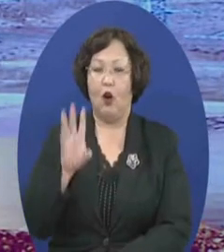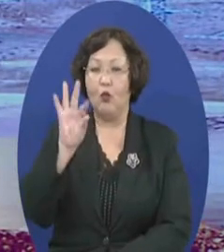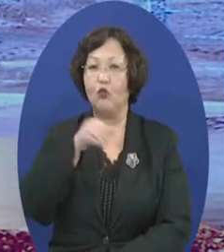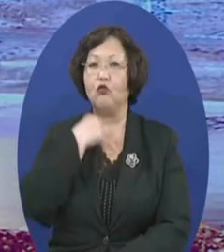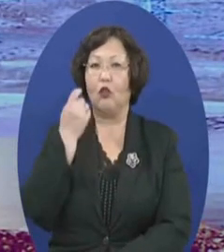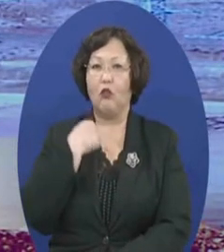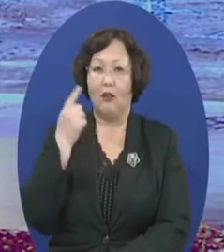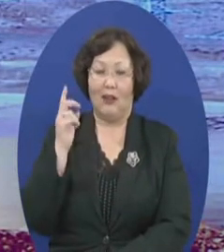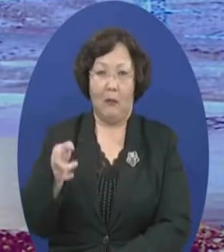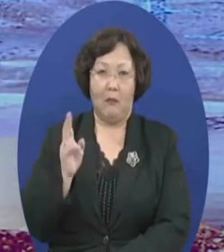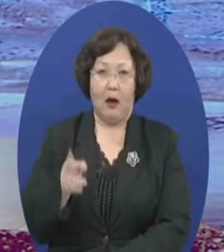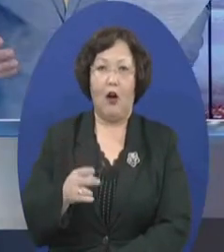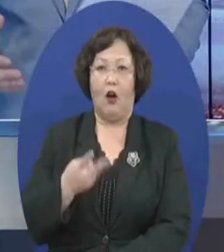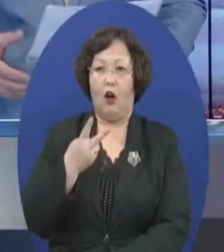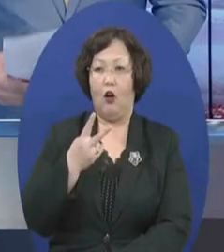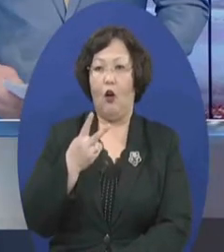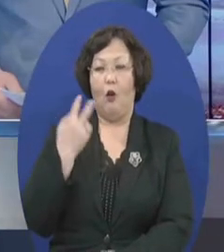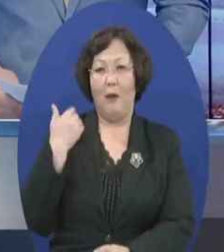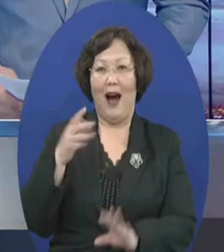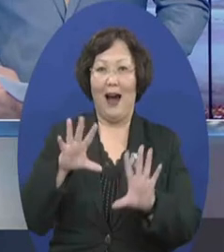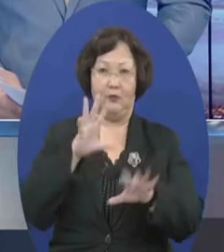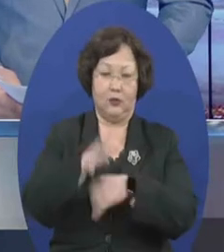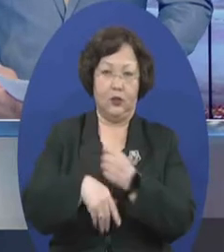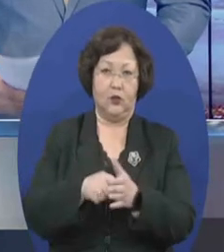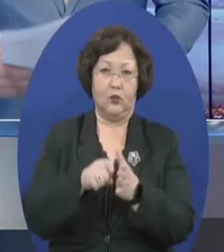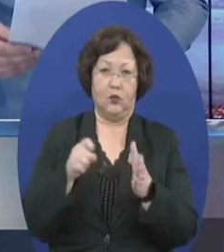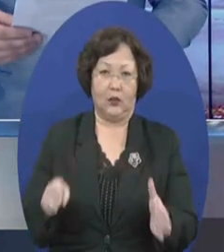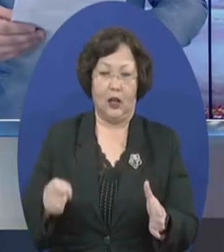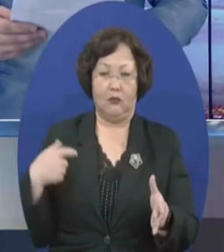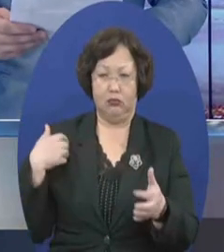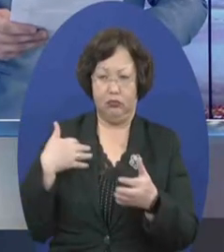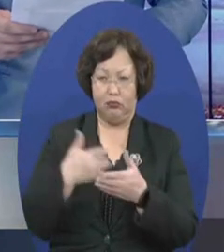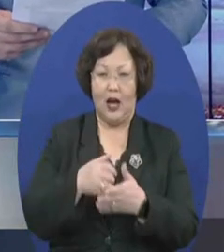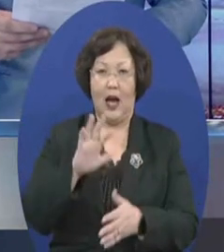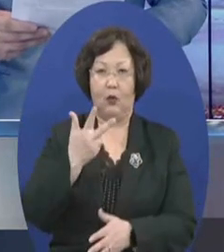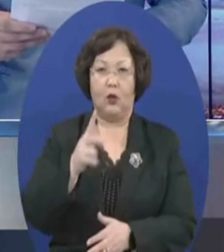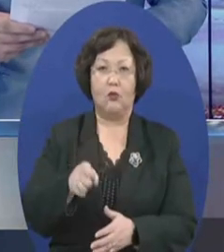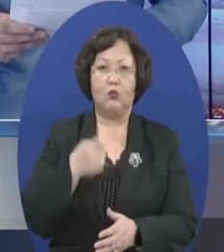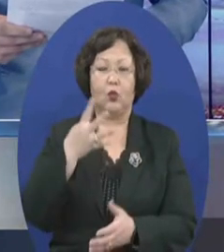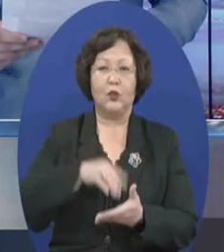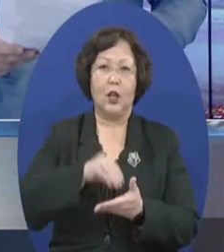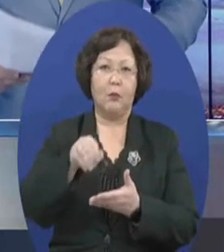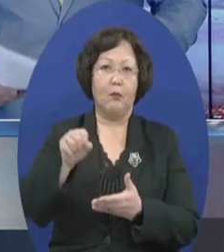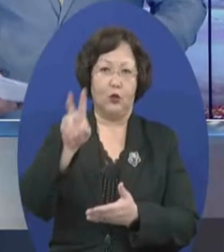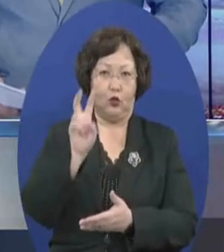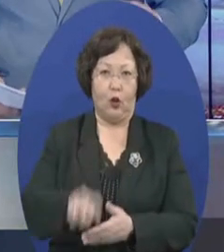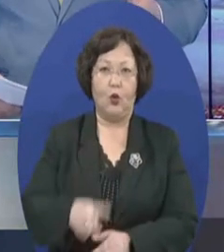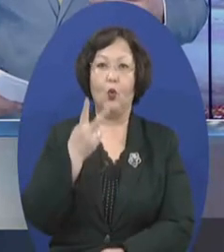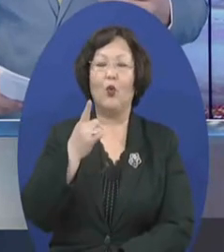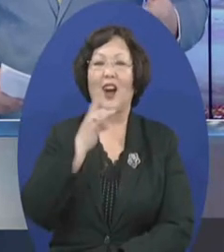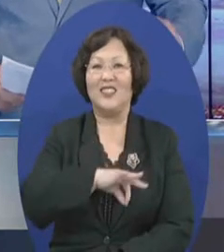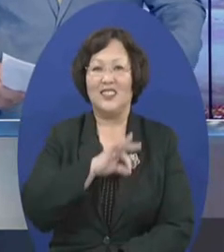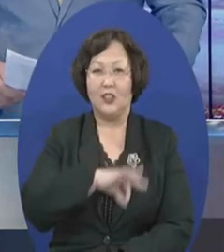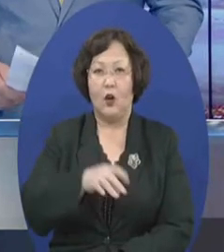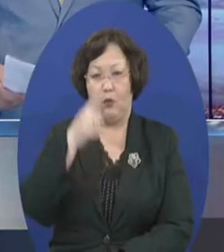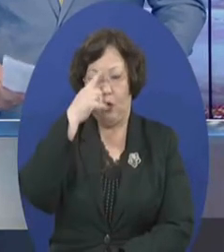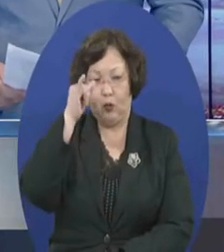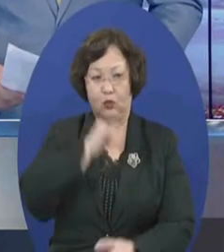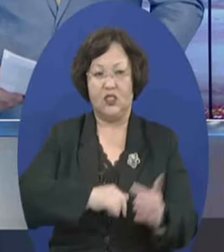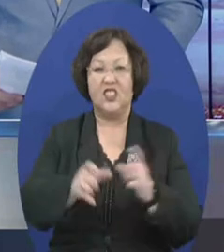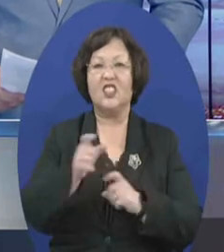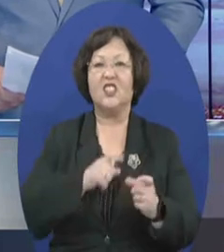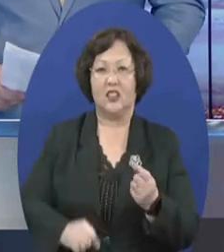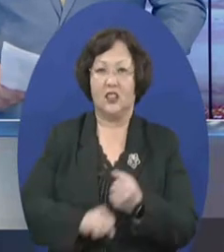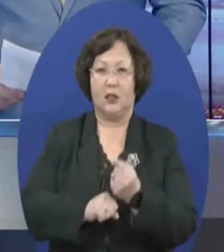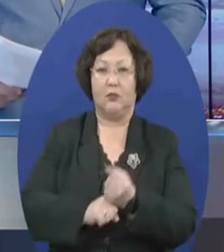хугацаанд 2010 оноос хойш буюу өнгөрсөн 10 жилийн хугацаанд нийтдээ 13.4 тэрбум долларын үр өгөөж Монгол улсын эдийн засагт орсон байна